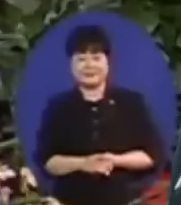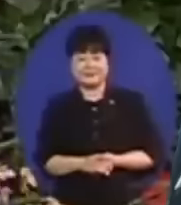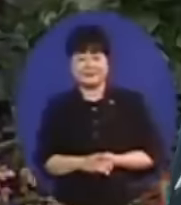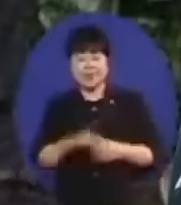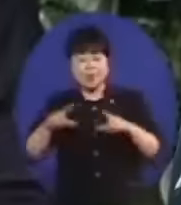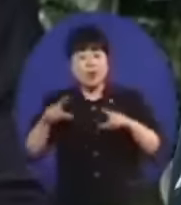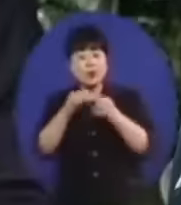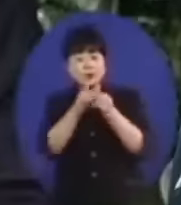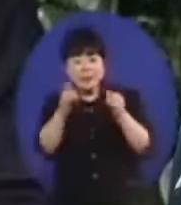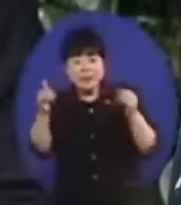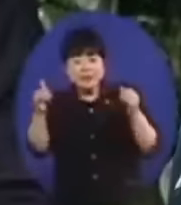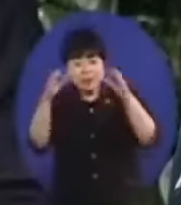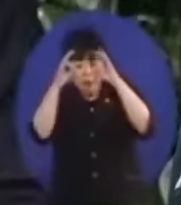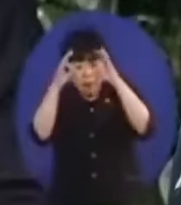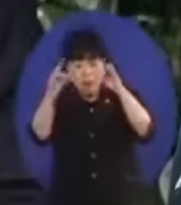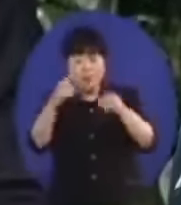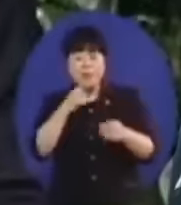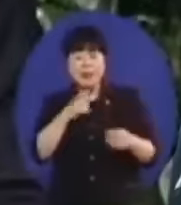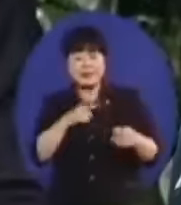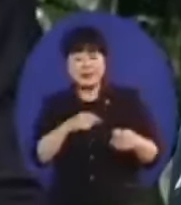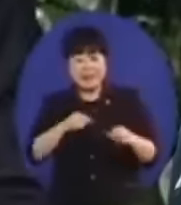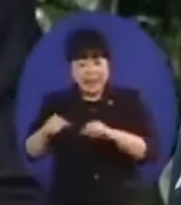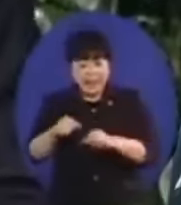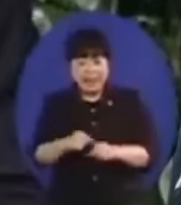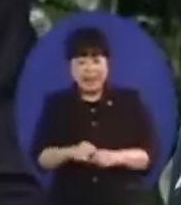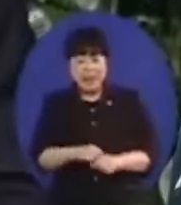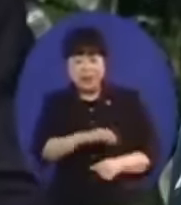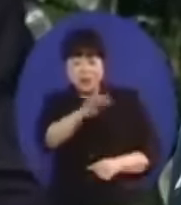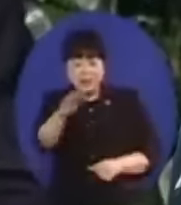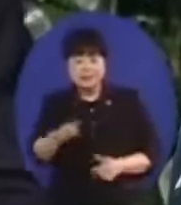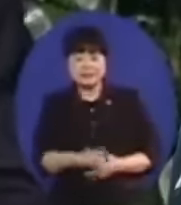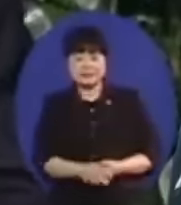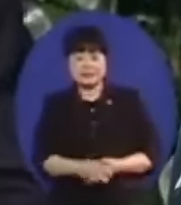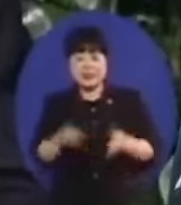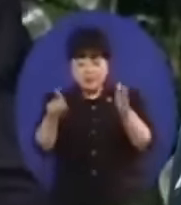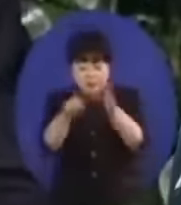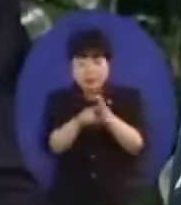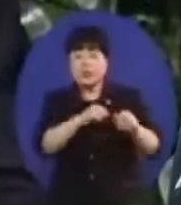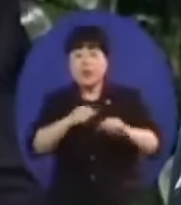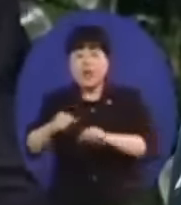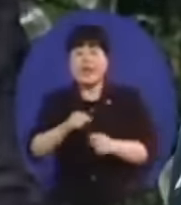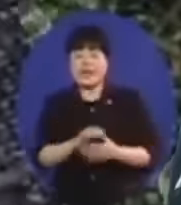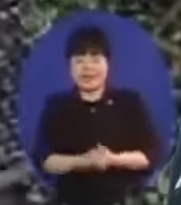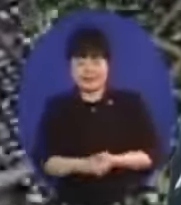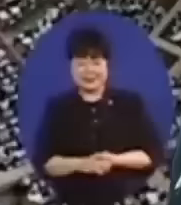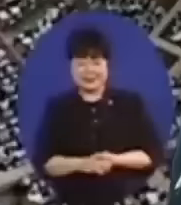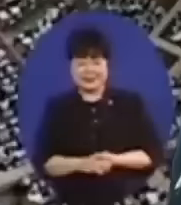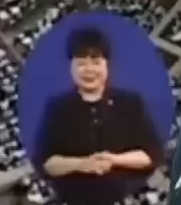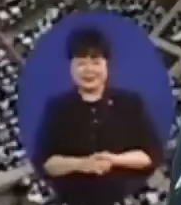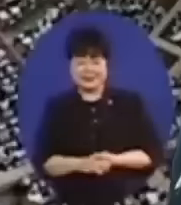일반 사람들은 보는 것으로 다 행하지요. 그러나 우리는 믿음으로 행하는 것입니다.